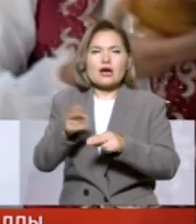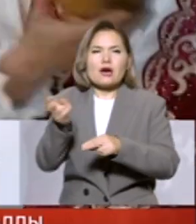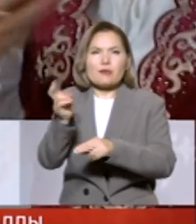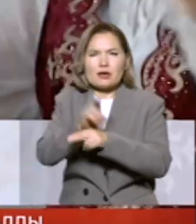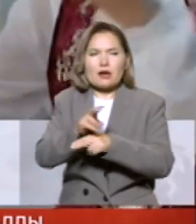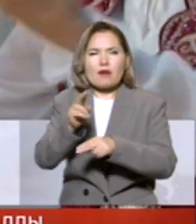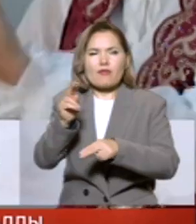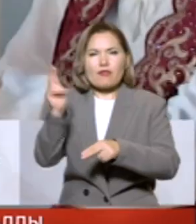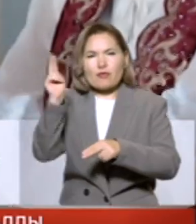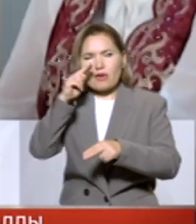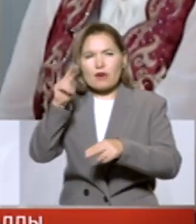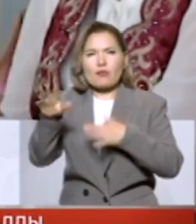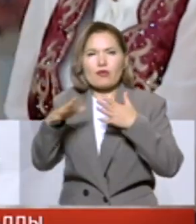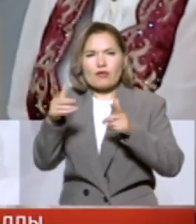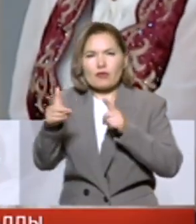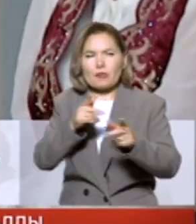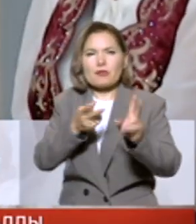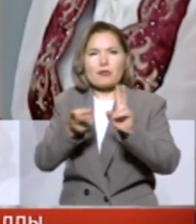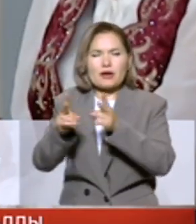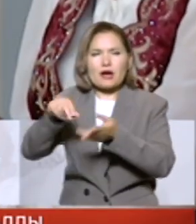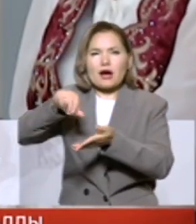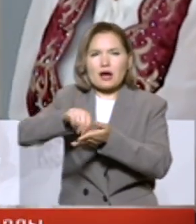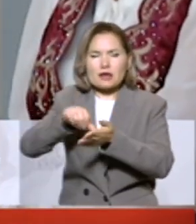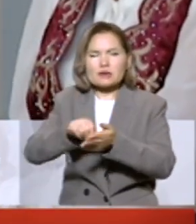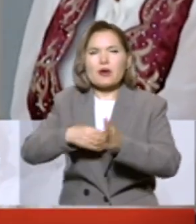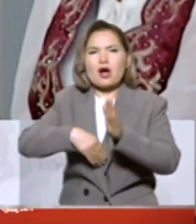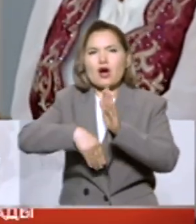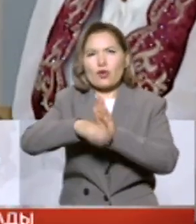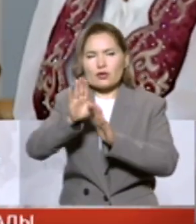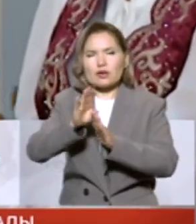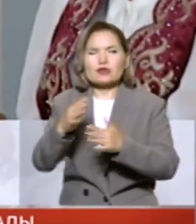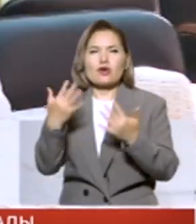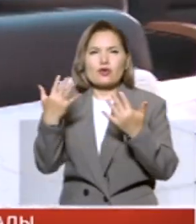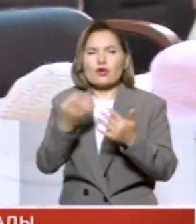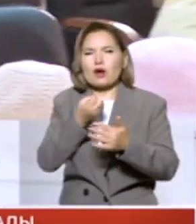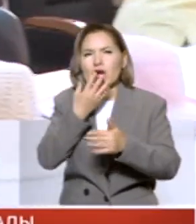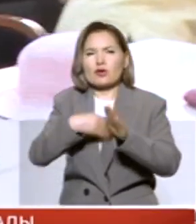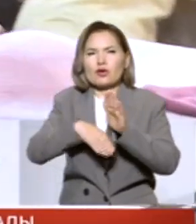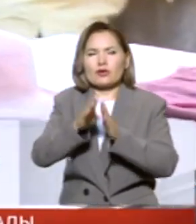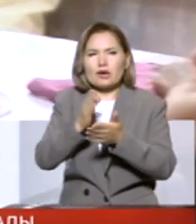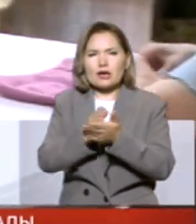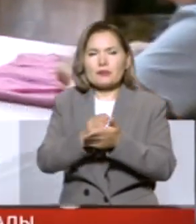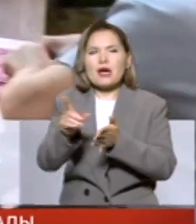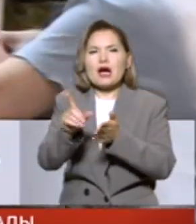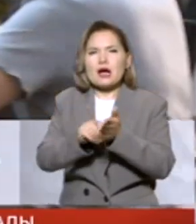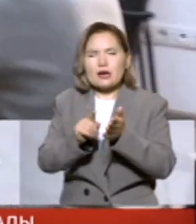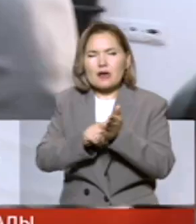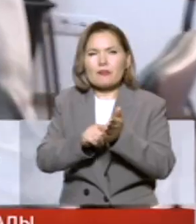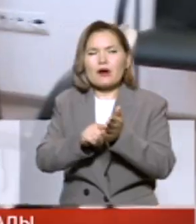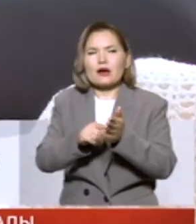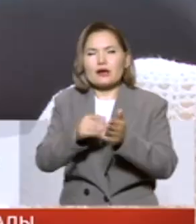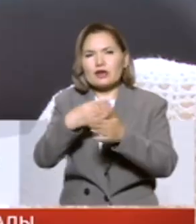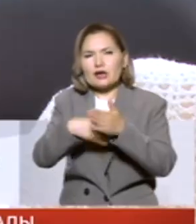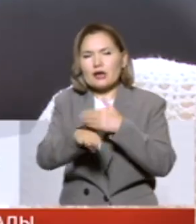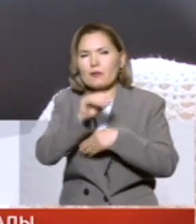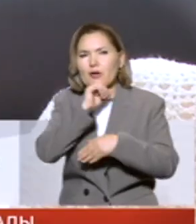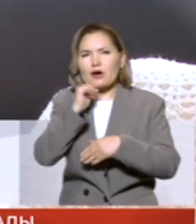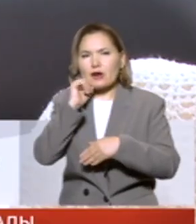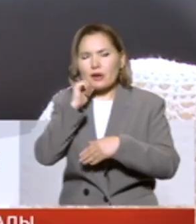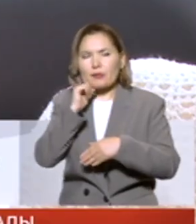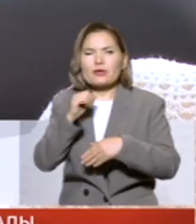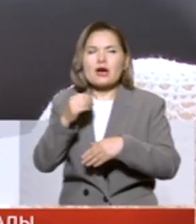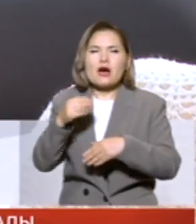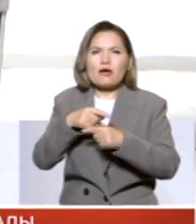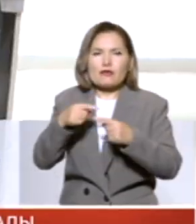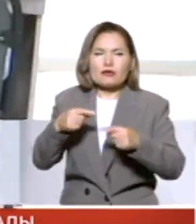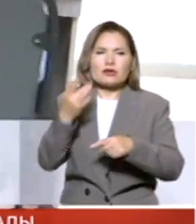ғой бұл жерде, би деген қимыл енді. Сол қимылдан кейін өзімді жақсы сезінем. Мұнда зейнеткерлер 24 үйірменің ішінен өзіне